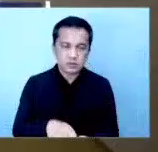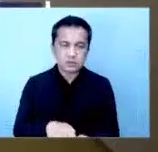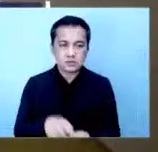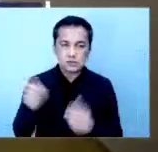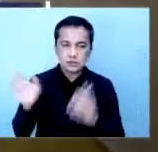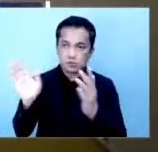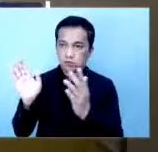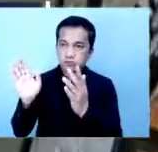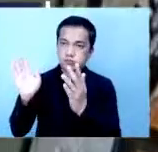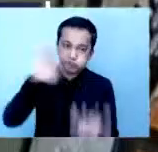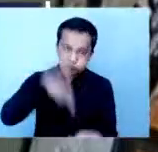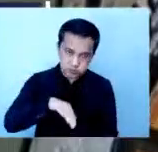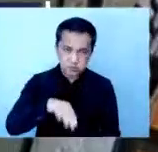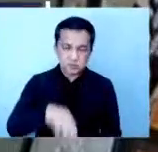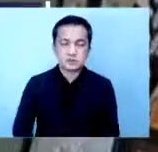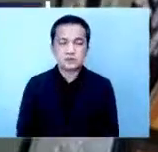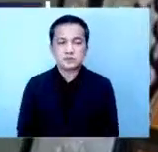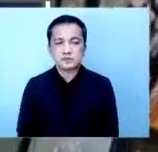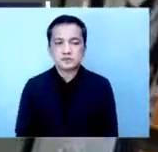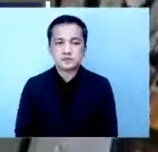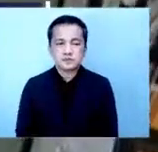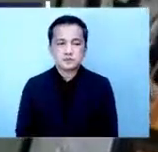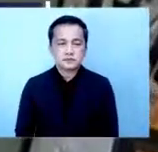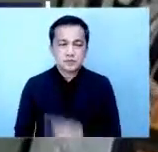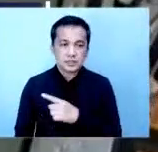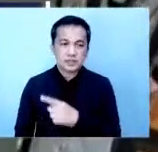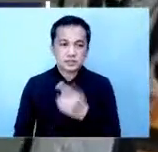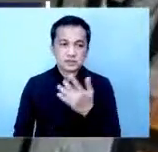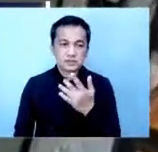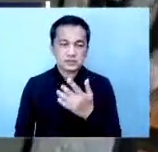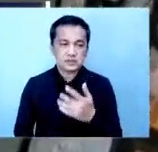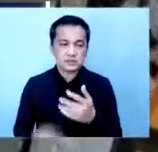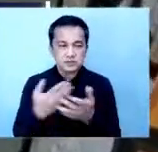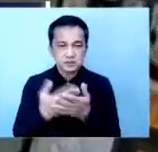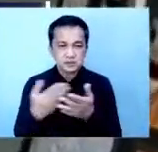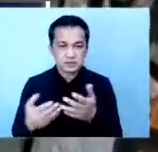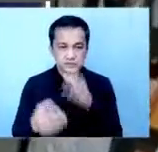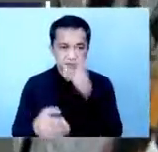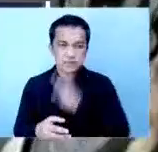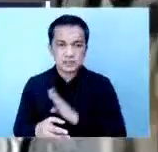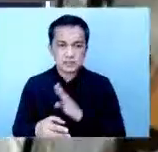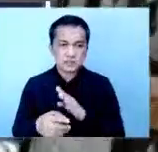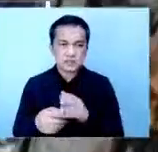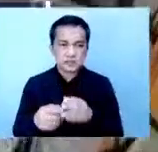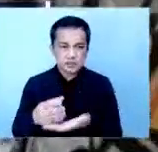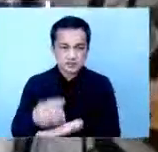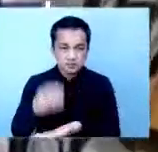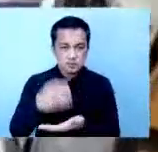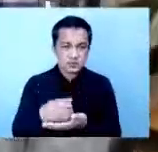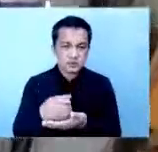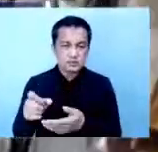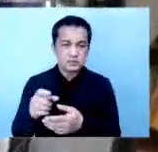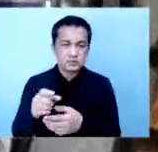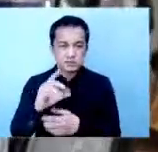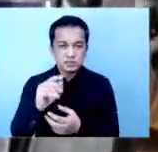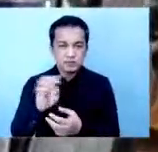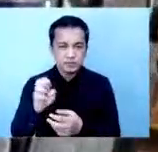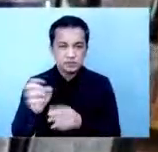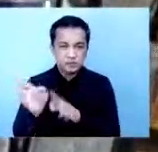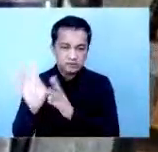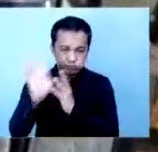ito natumba rin. Nagkabasag-basag din ang mga equipment at mga bote sa isang cafe.